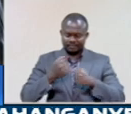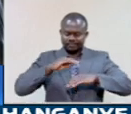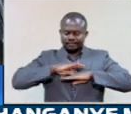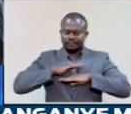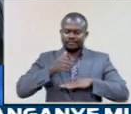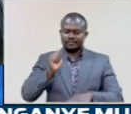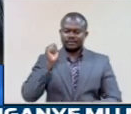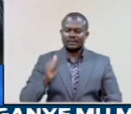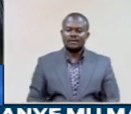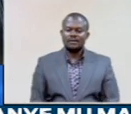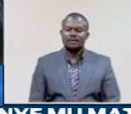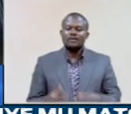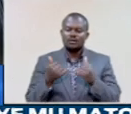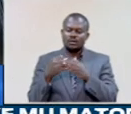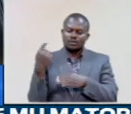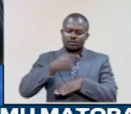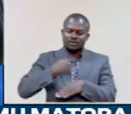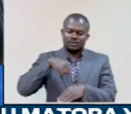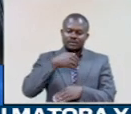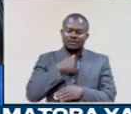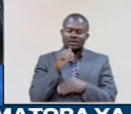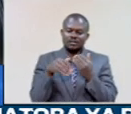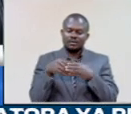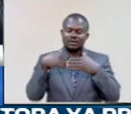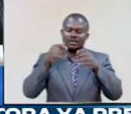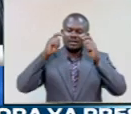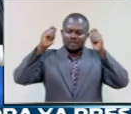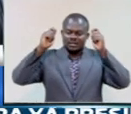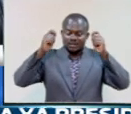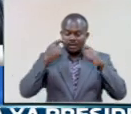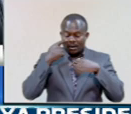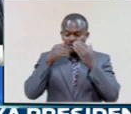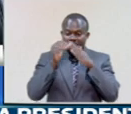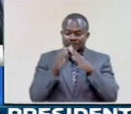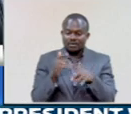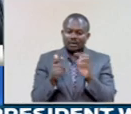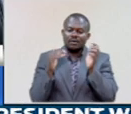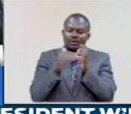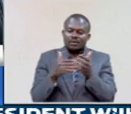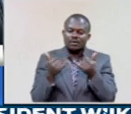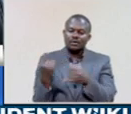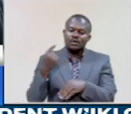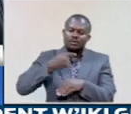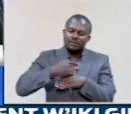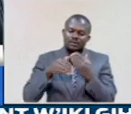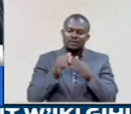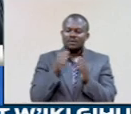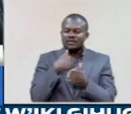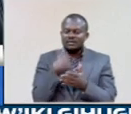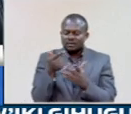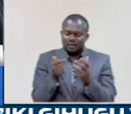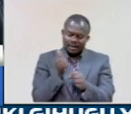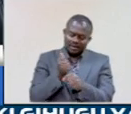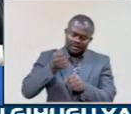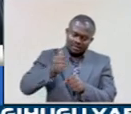dufite abashobora gutanga ubuhamya barahari babonye inzu ariko uyu munsi bashobora kuba bafite icyo bakwikorera